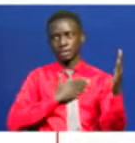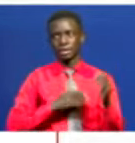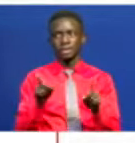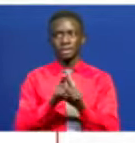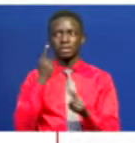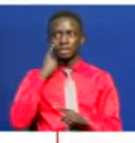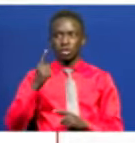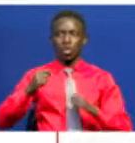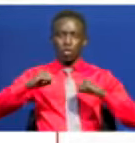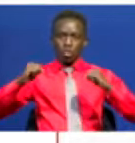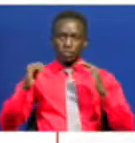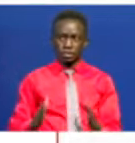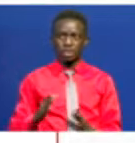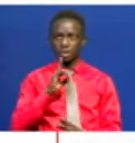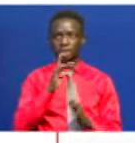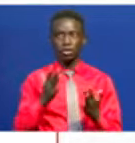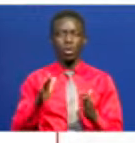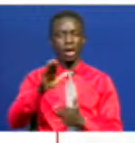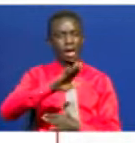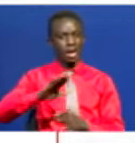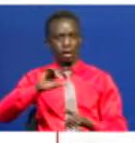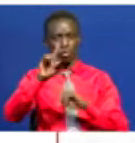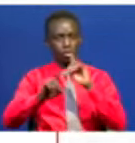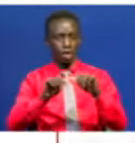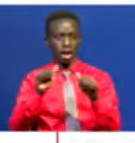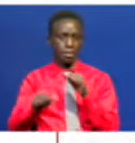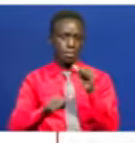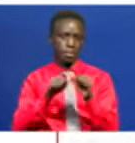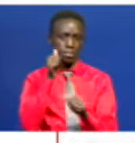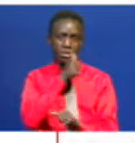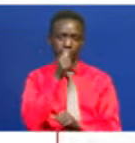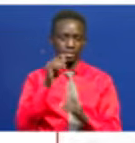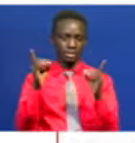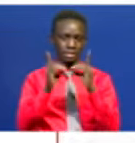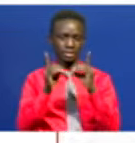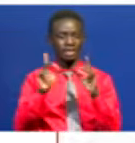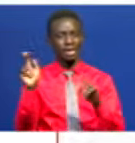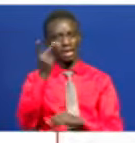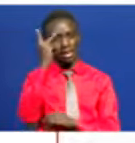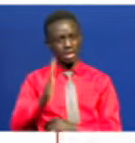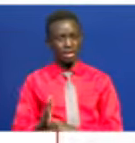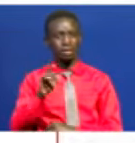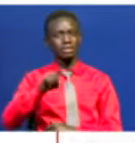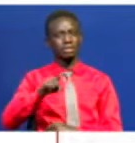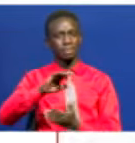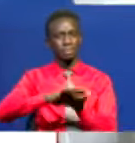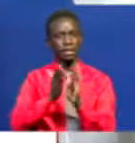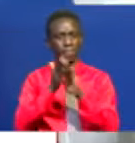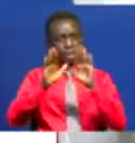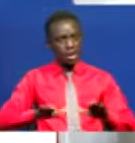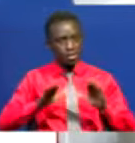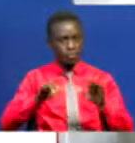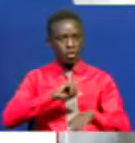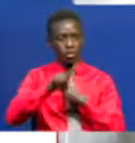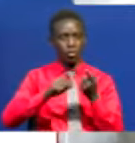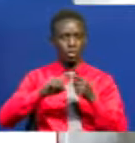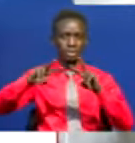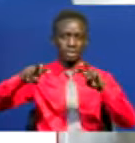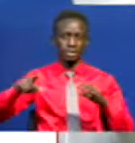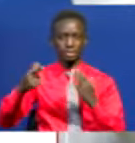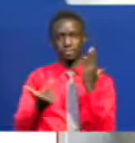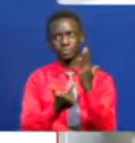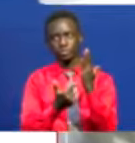mitandaoni kuhusu masuala ya usiri wa data, huku Wakenya wakihimizwa kuwa waangalifu wanapotumia huduma za kidijitali. We are working together